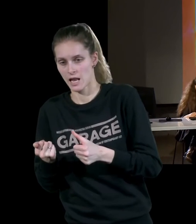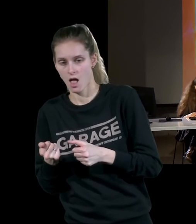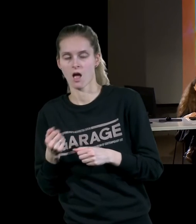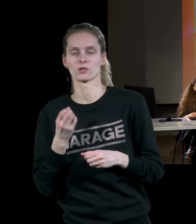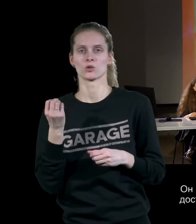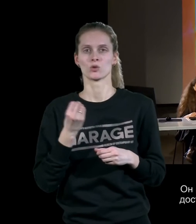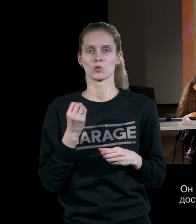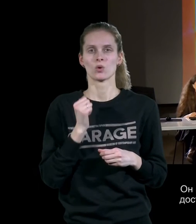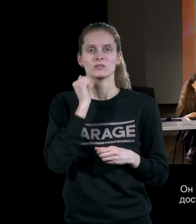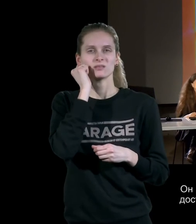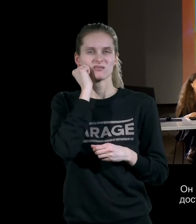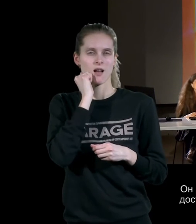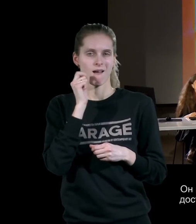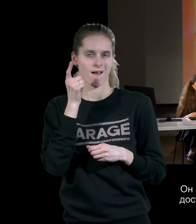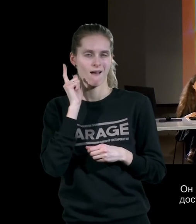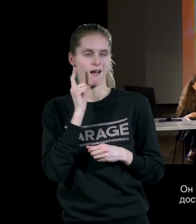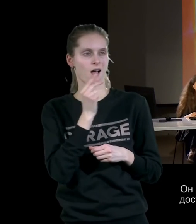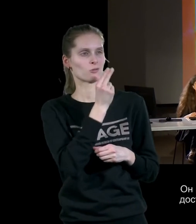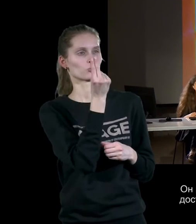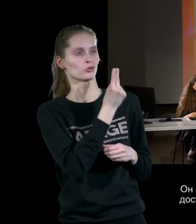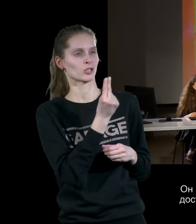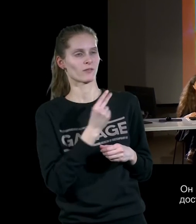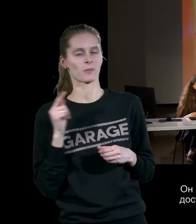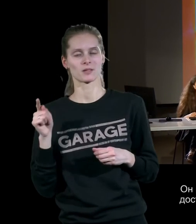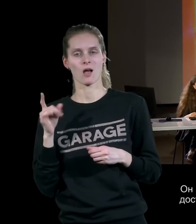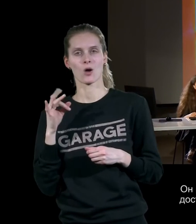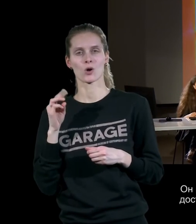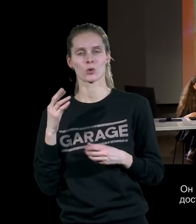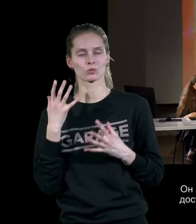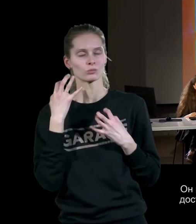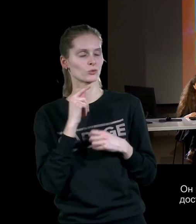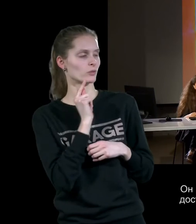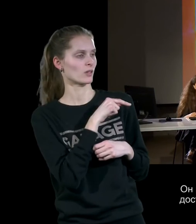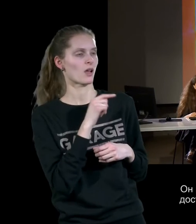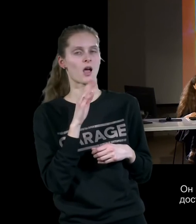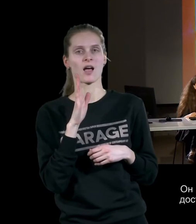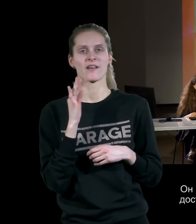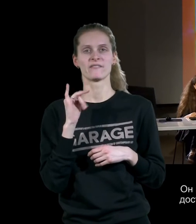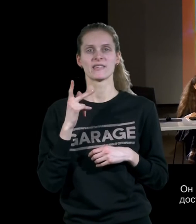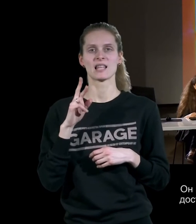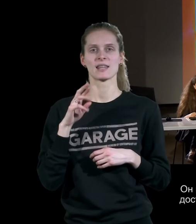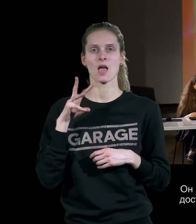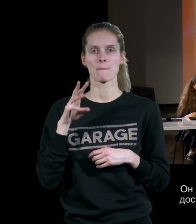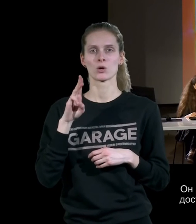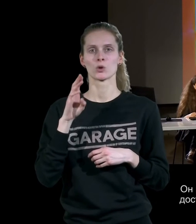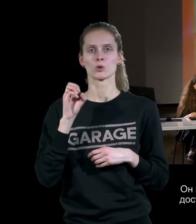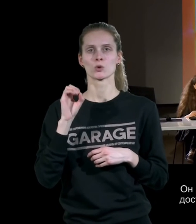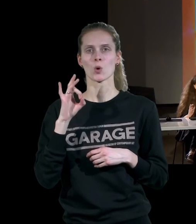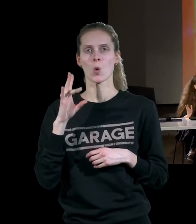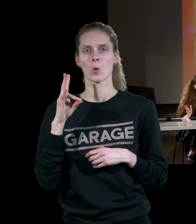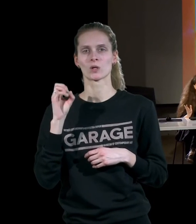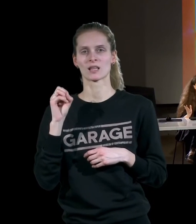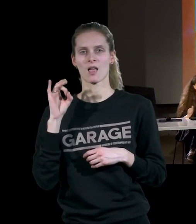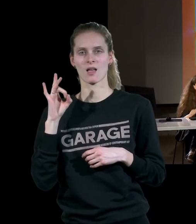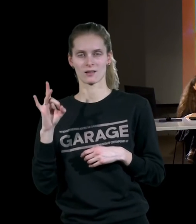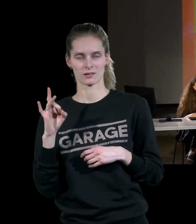стороны, со старинной живописью. Он всегда был поклонником Уильяма Тернера, чьи пейзажи достаточно часто оказываются уже почти не фигуративными.